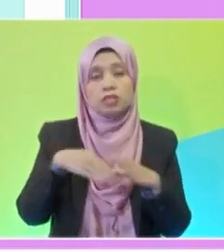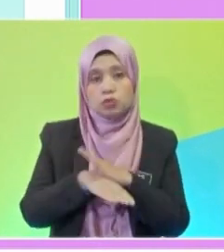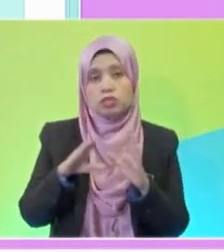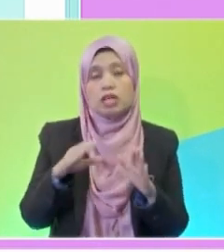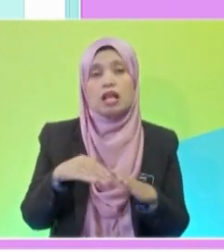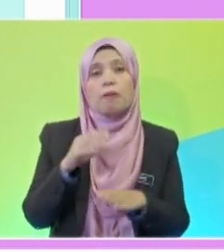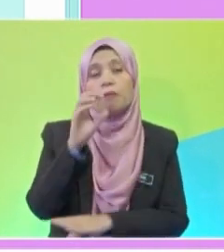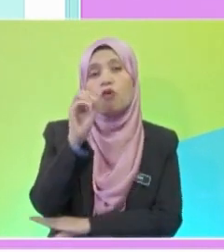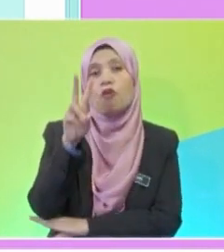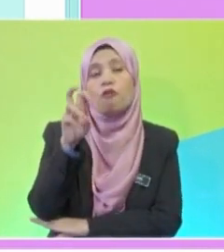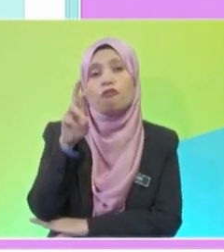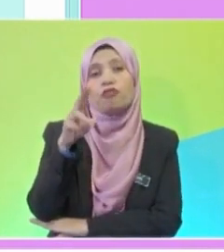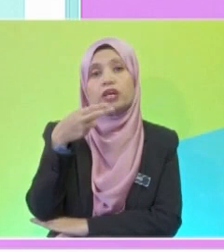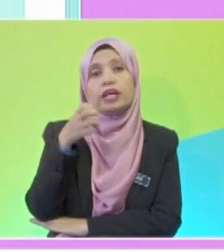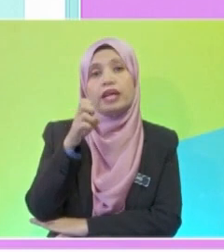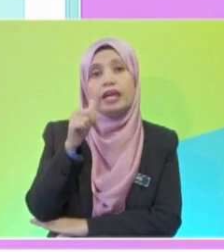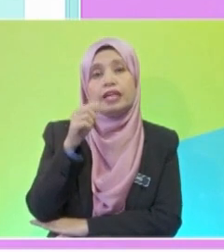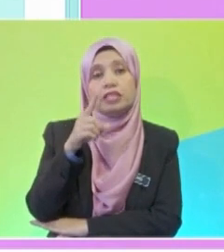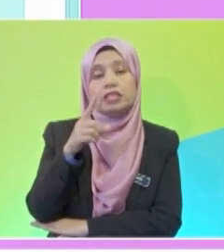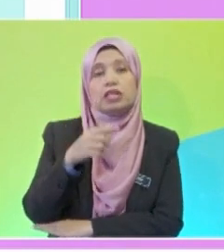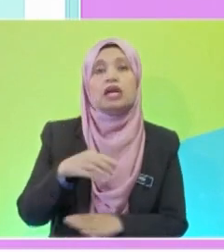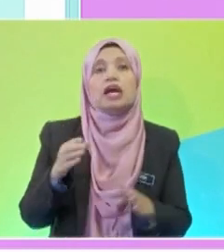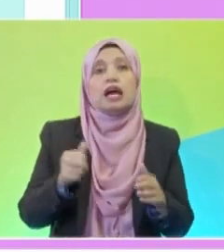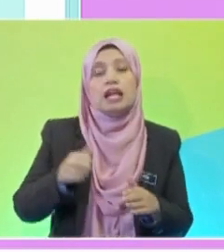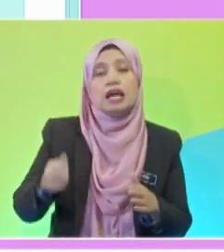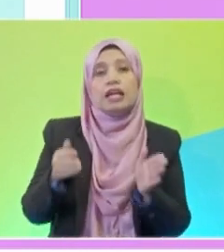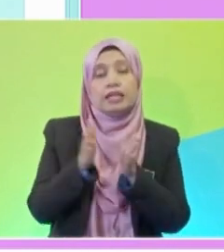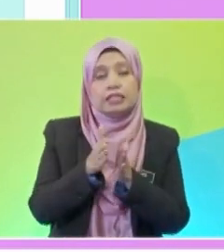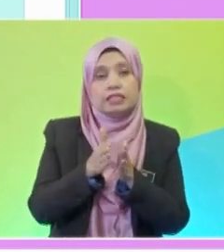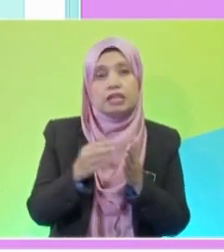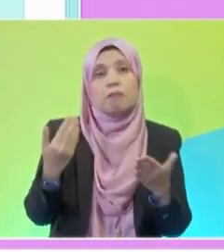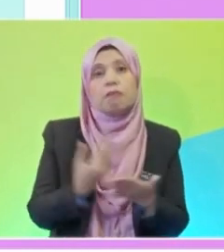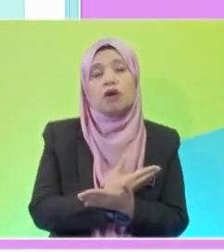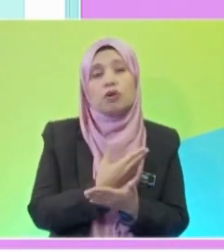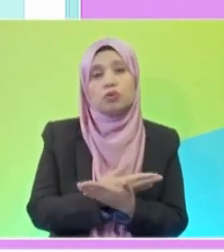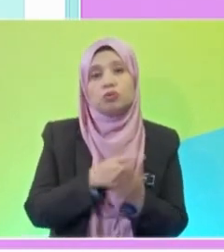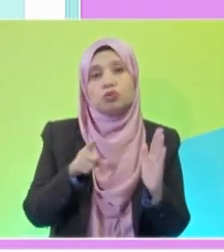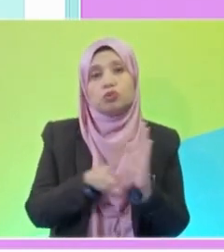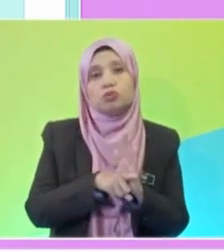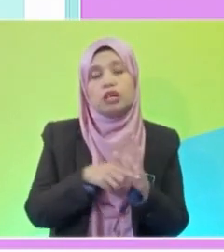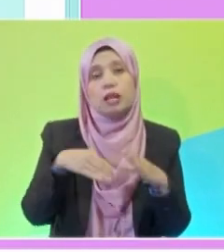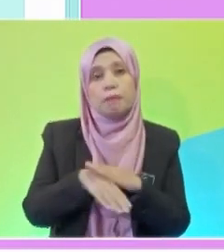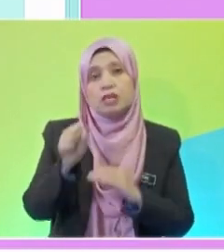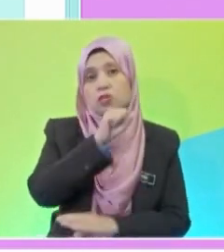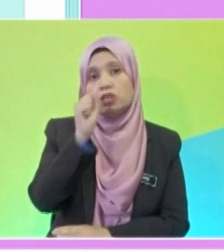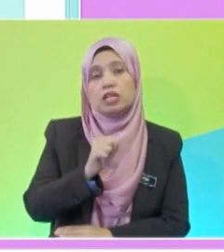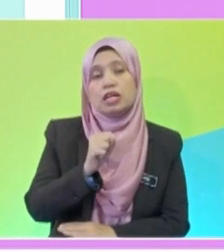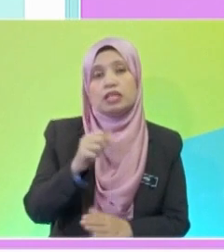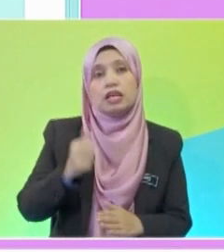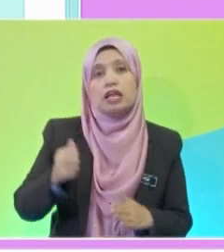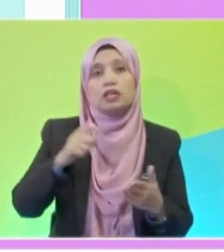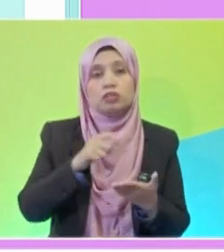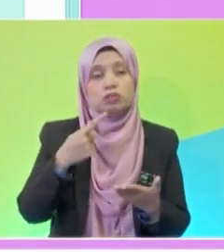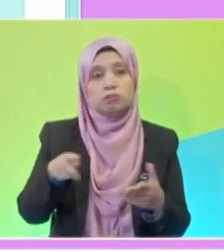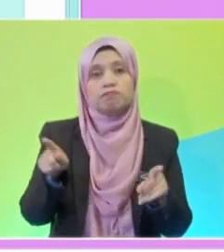baki awal tambah beli alat-alat kecil baharu, tolak baki akhir alat-alat kecil. Ada dalam soalan. Alat tulis pun sama. Seperti